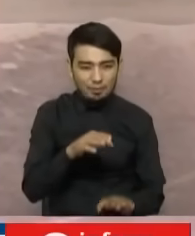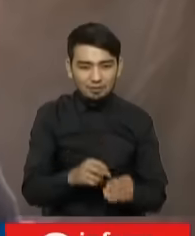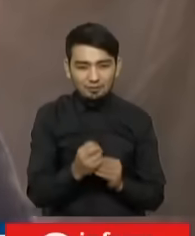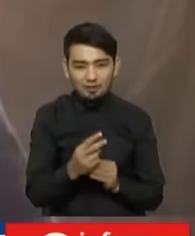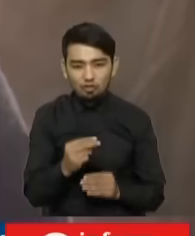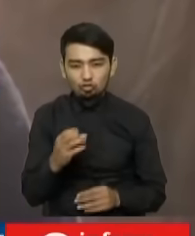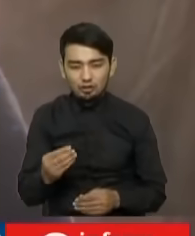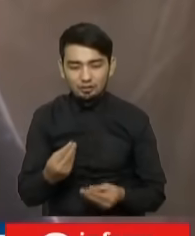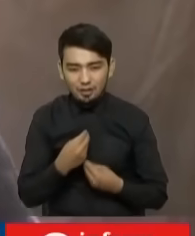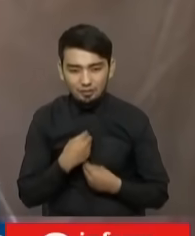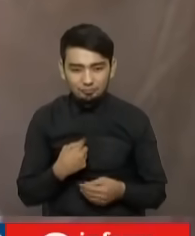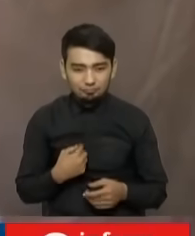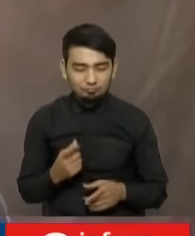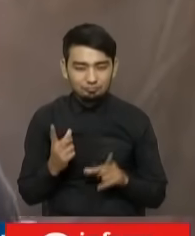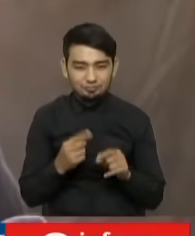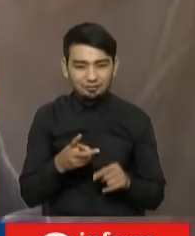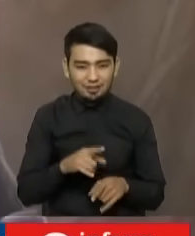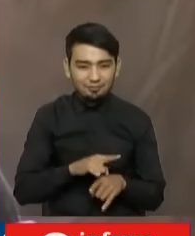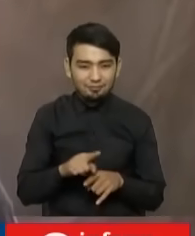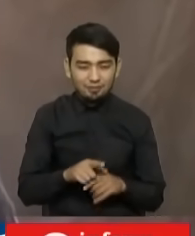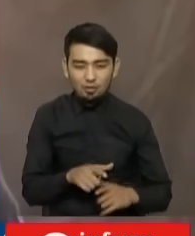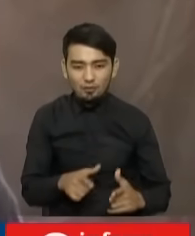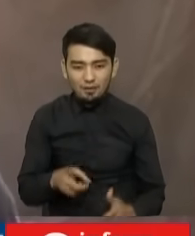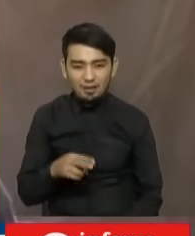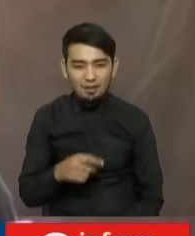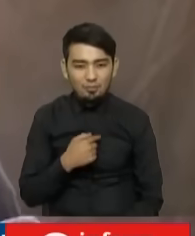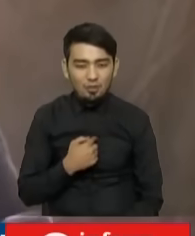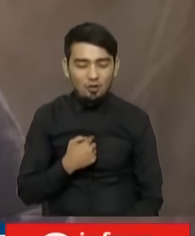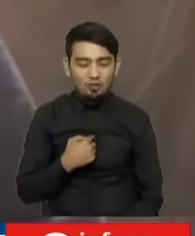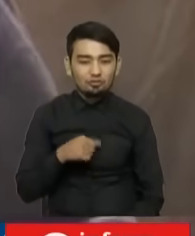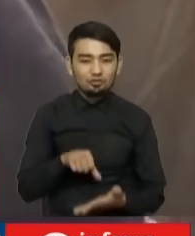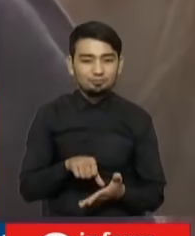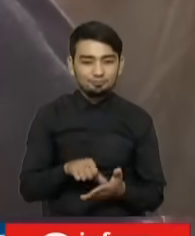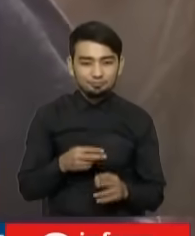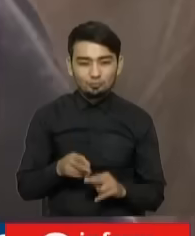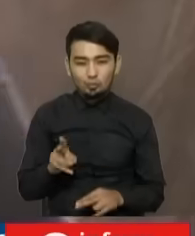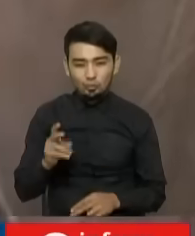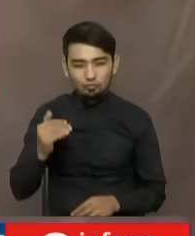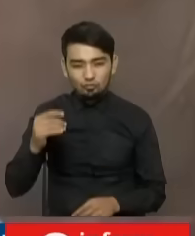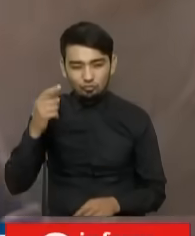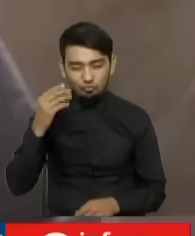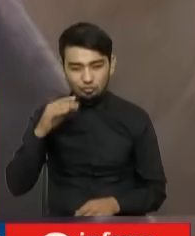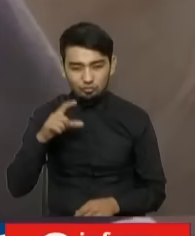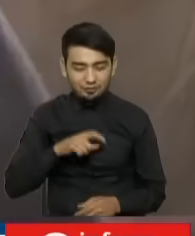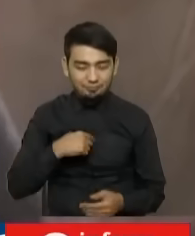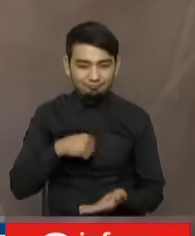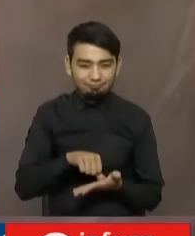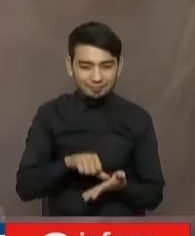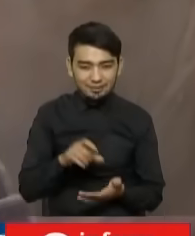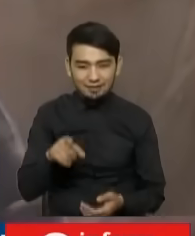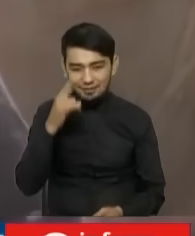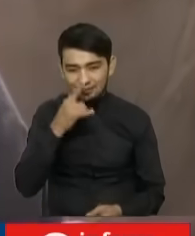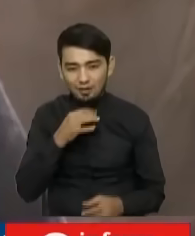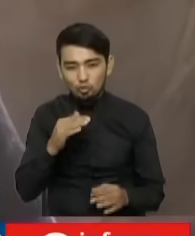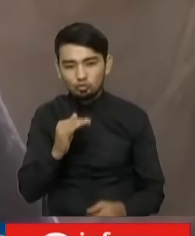береді. Мой персонаж непосредственно принимал участие. Менің кейіпкерім сириядан қазақстандықтарды шығаруға арналған